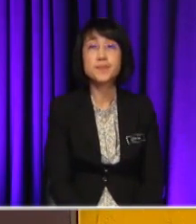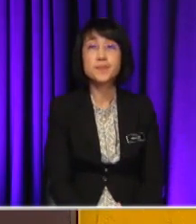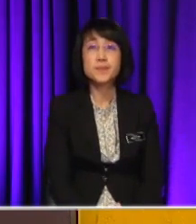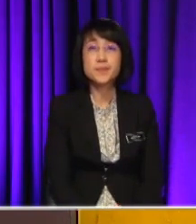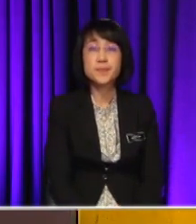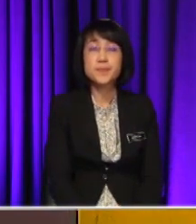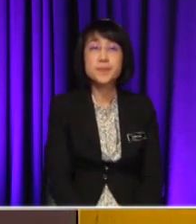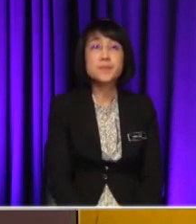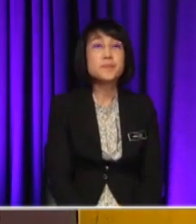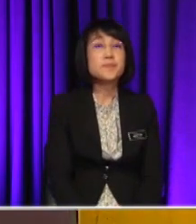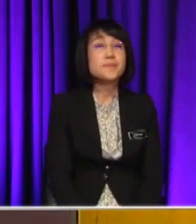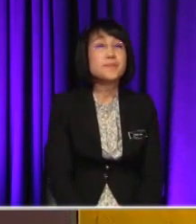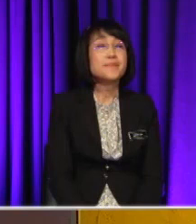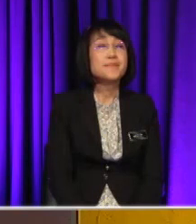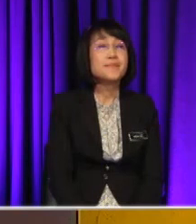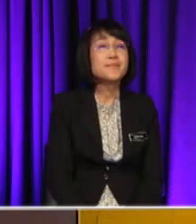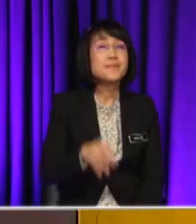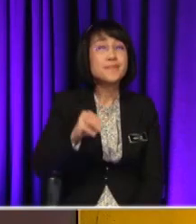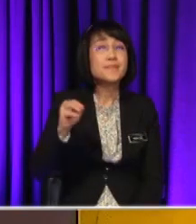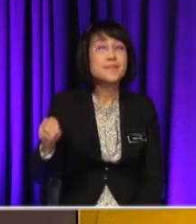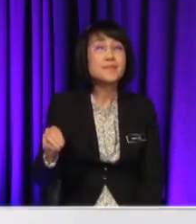anak-anak semua tadi